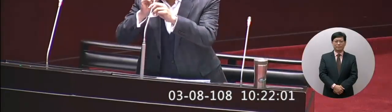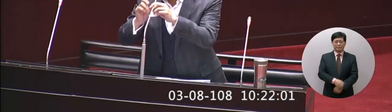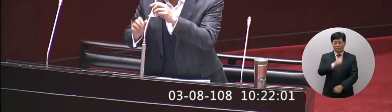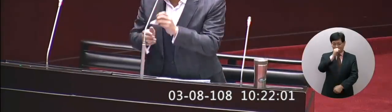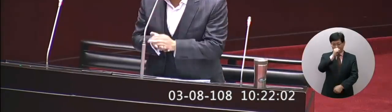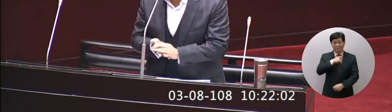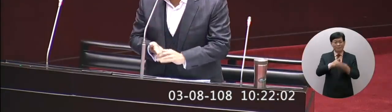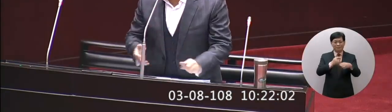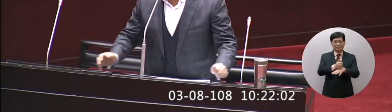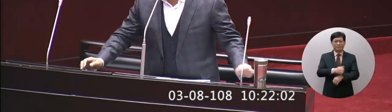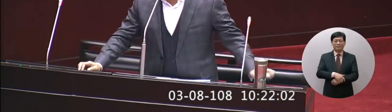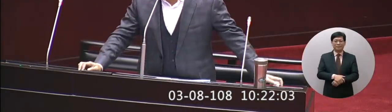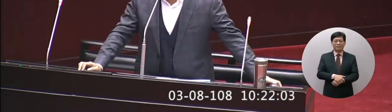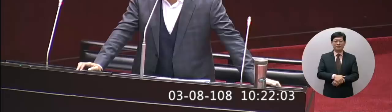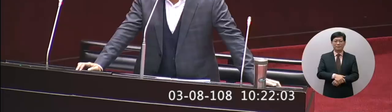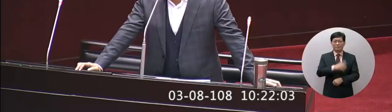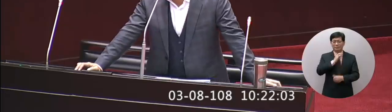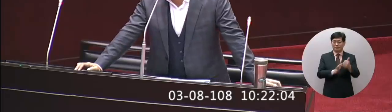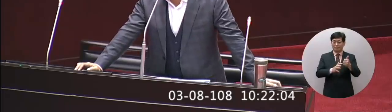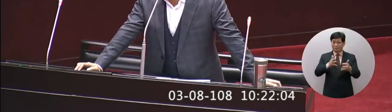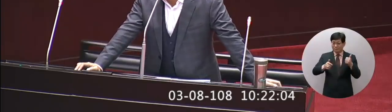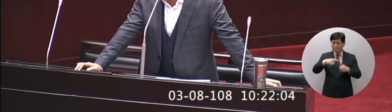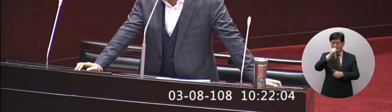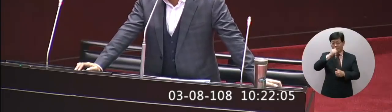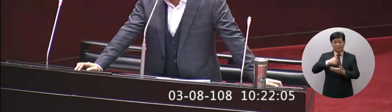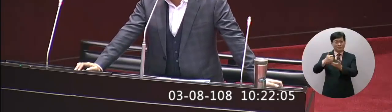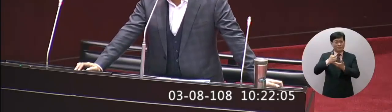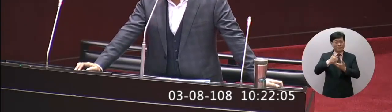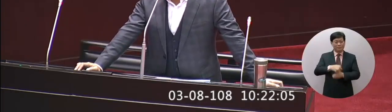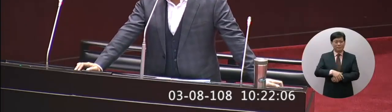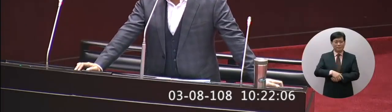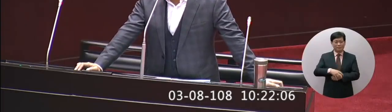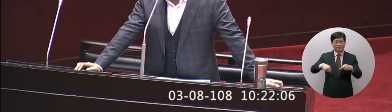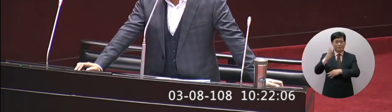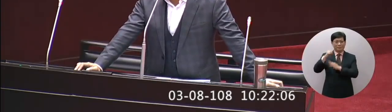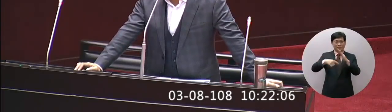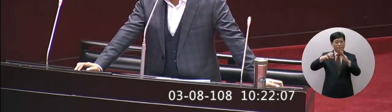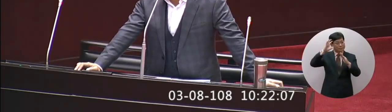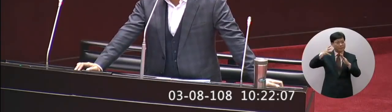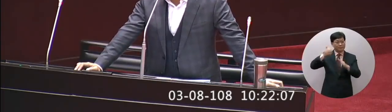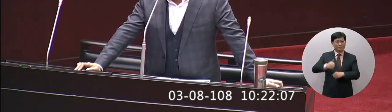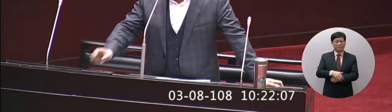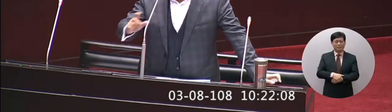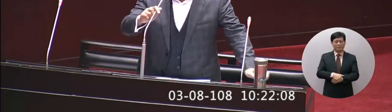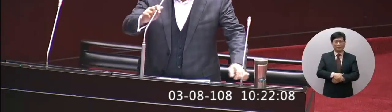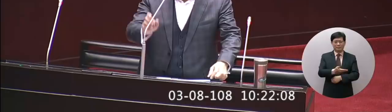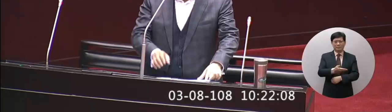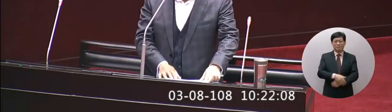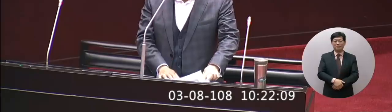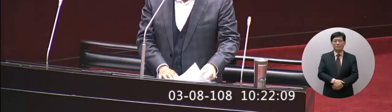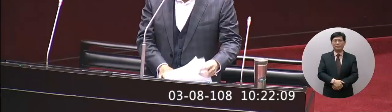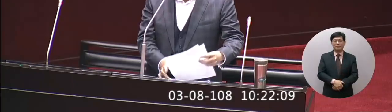好，主席，各位列席官员，大家好。主席，我想请我们行政院苏院长， 请苏院